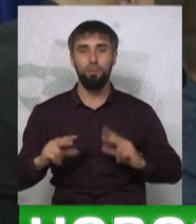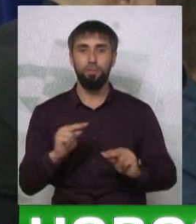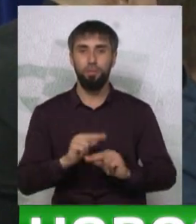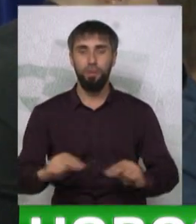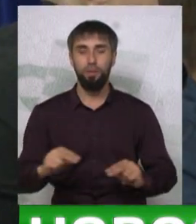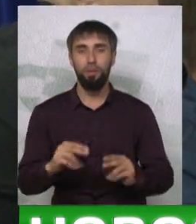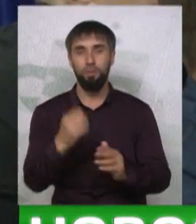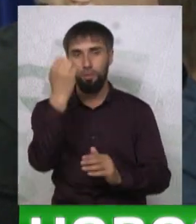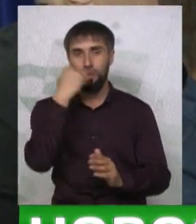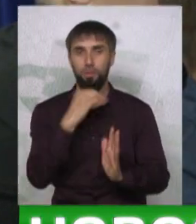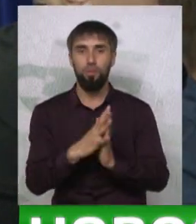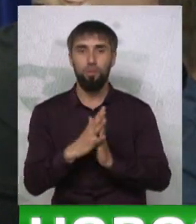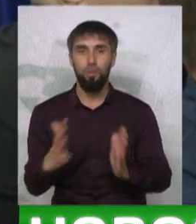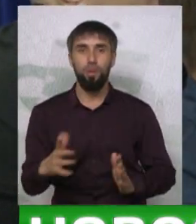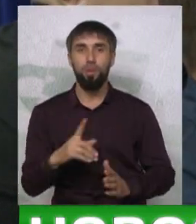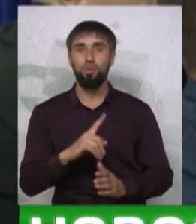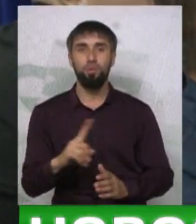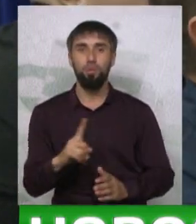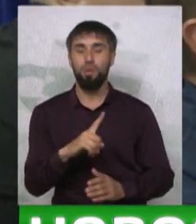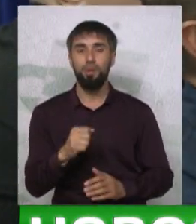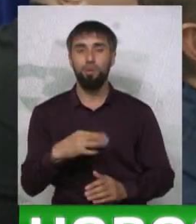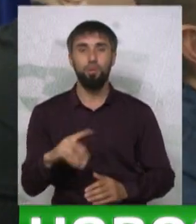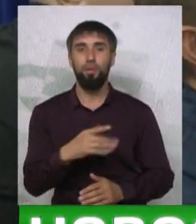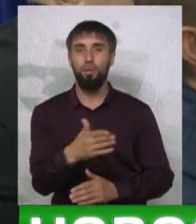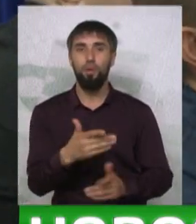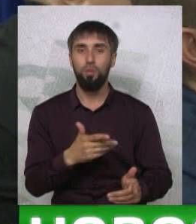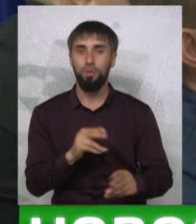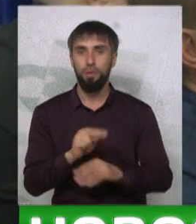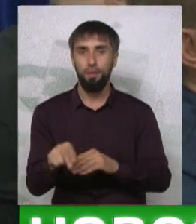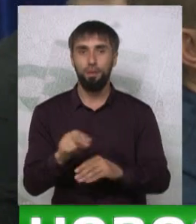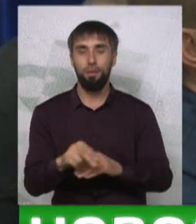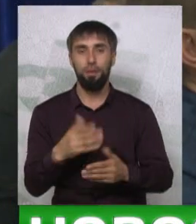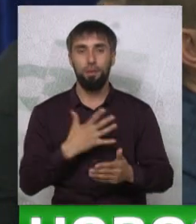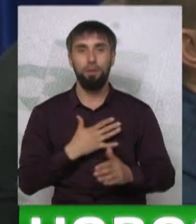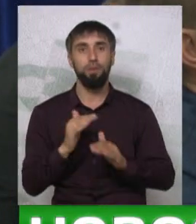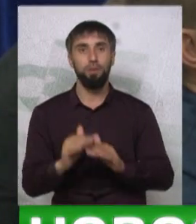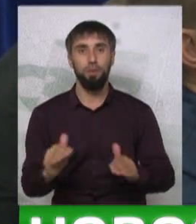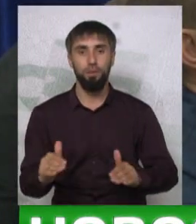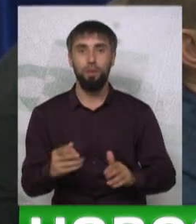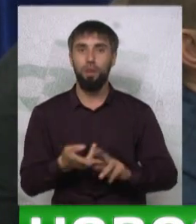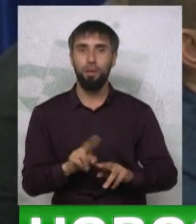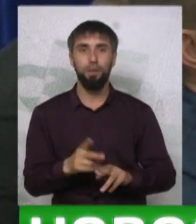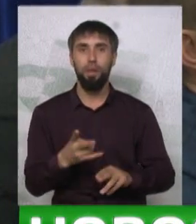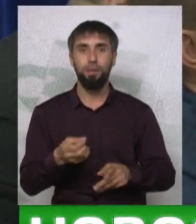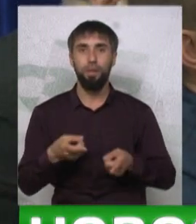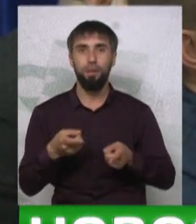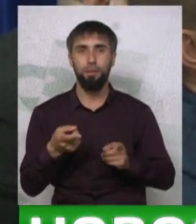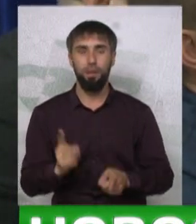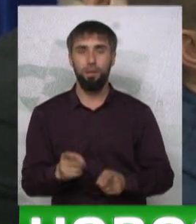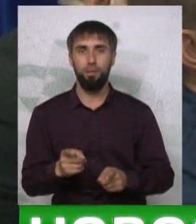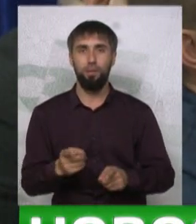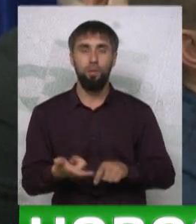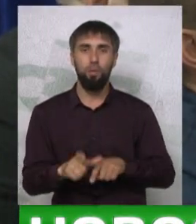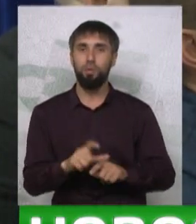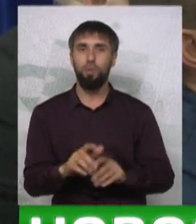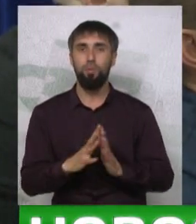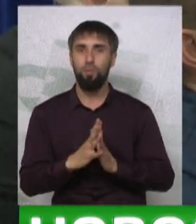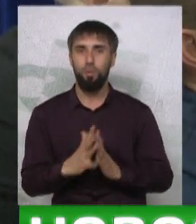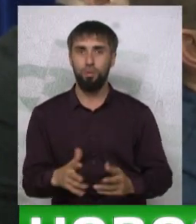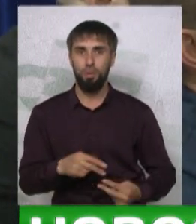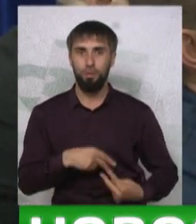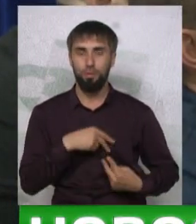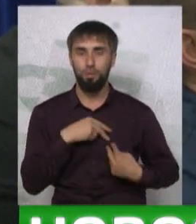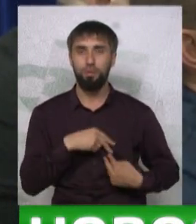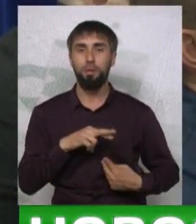огромное за то, что вы готовите наших деток. Это нереально, невероятный